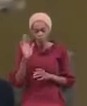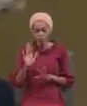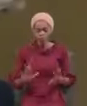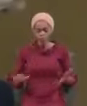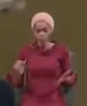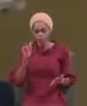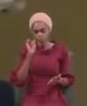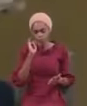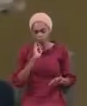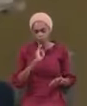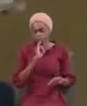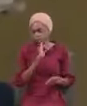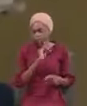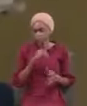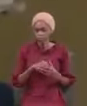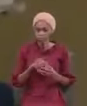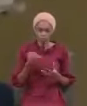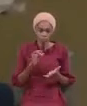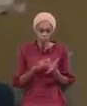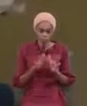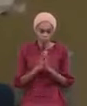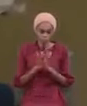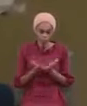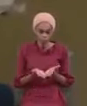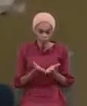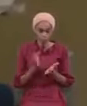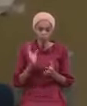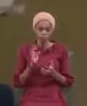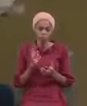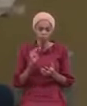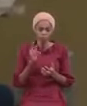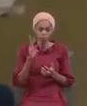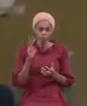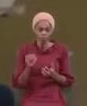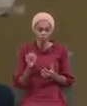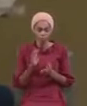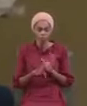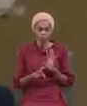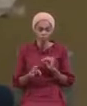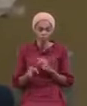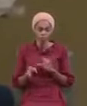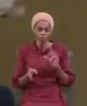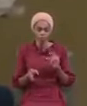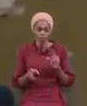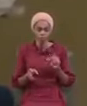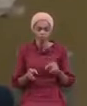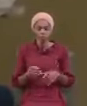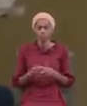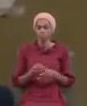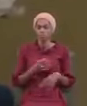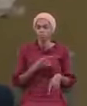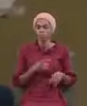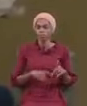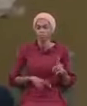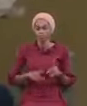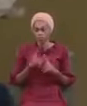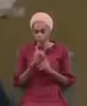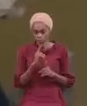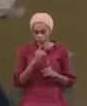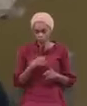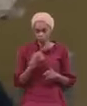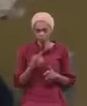chapitre 14 le seigneuré et a dit j'ai pardonné selon ma